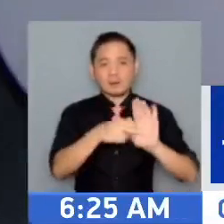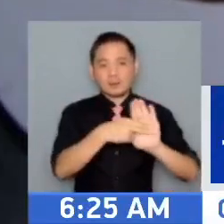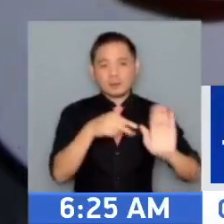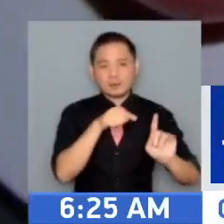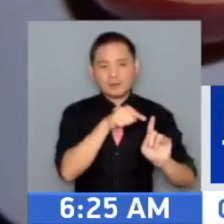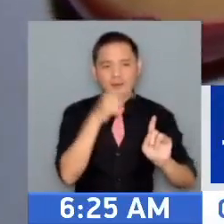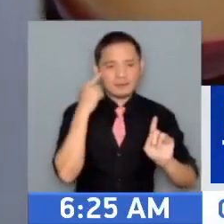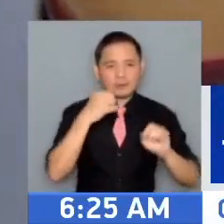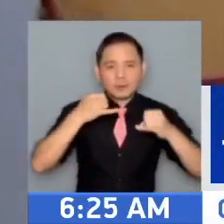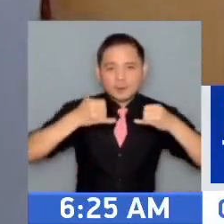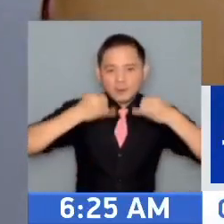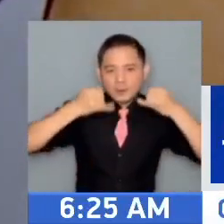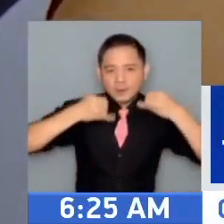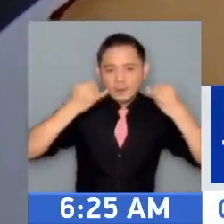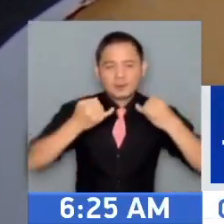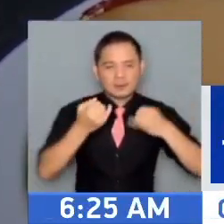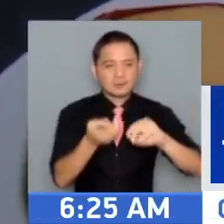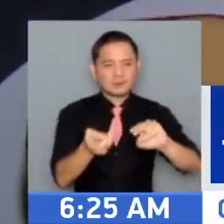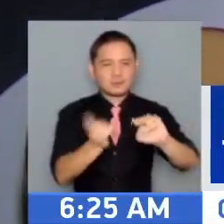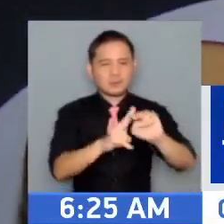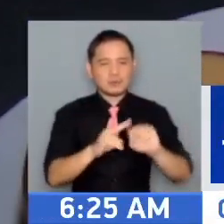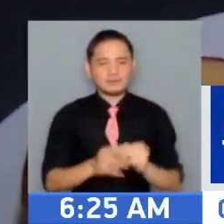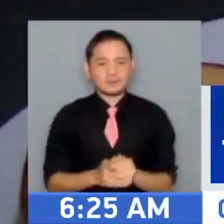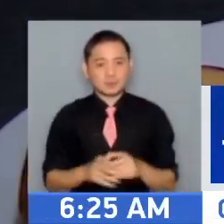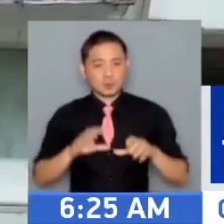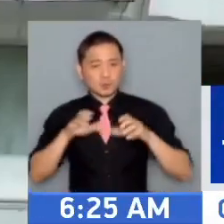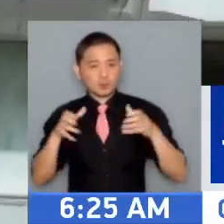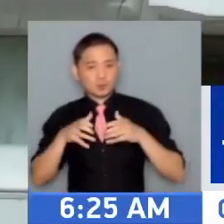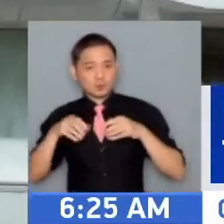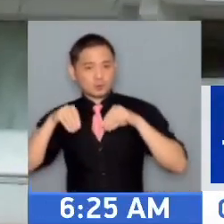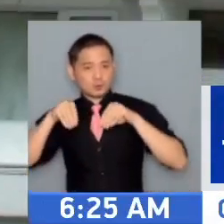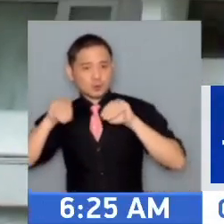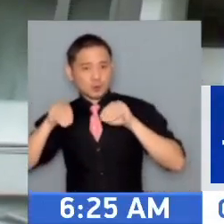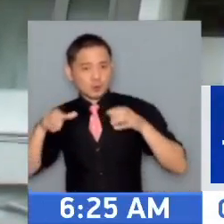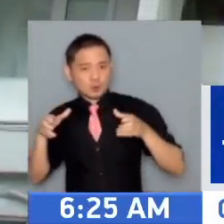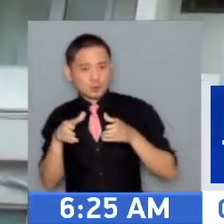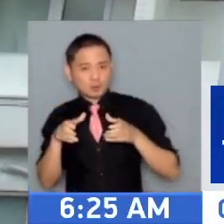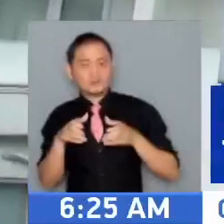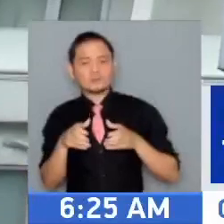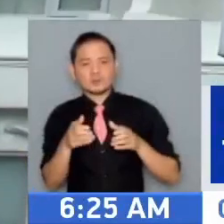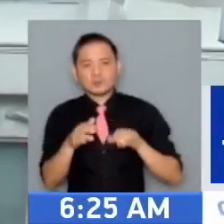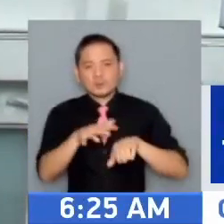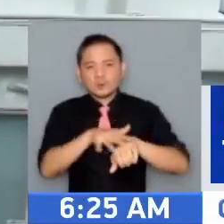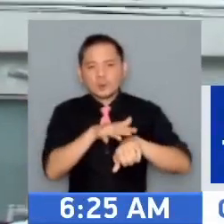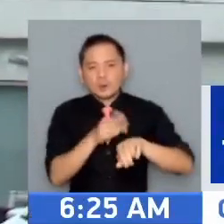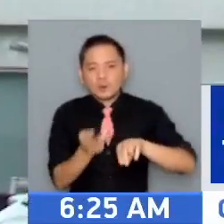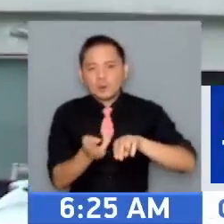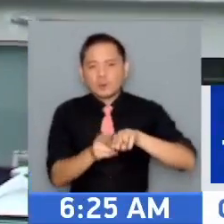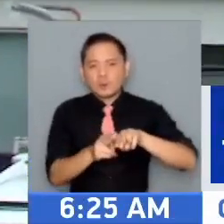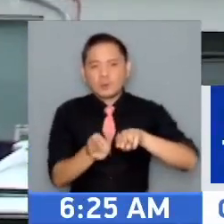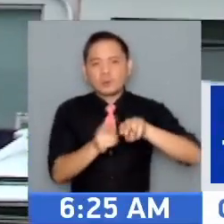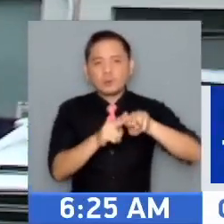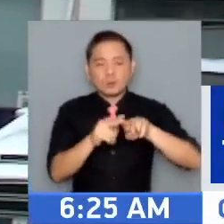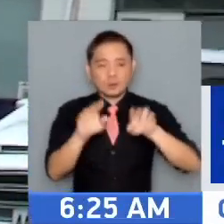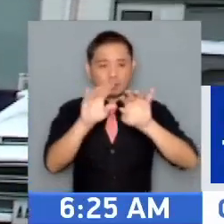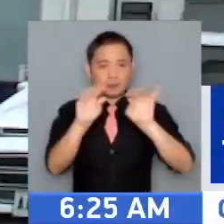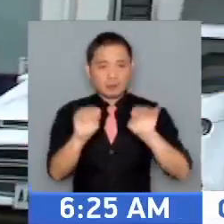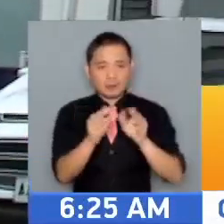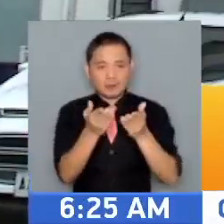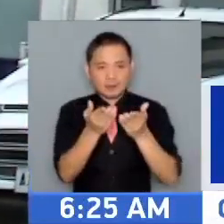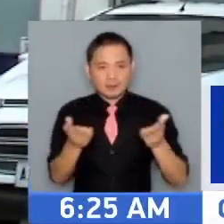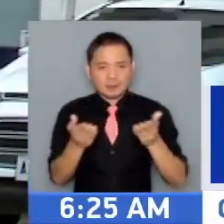pamilihan. Sabi naman ng grupo ng mga supermarket, dahan-dahan nilang itataas ang presyo ng Noche Buena items para hindi mabigla ang mga